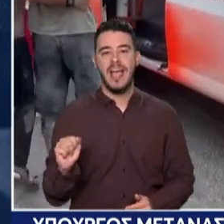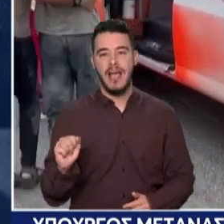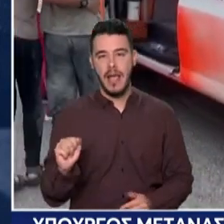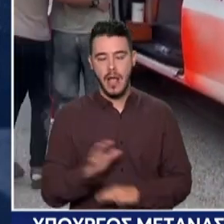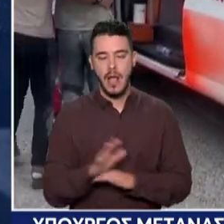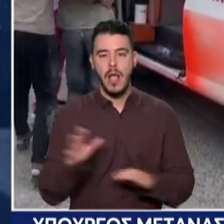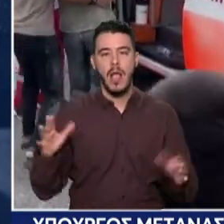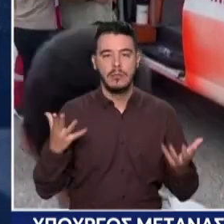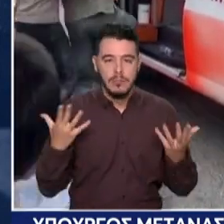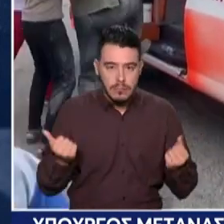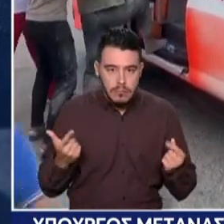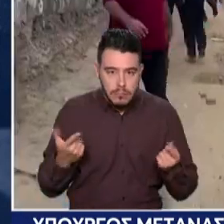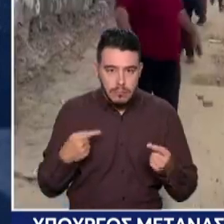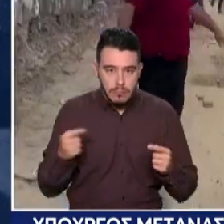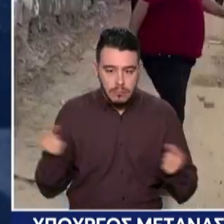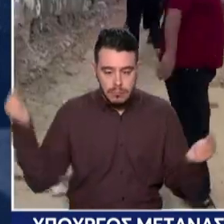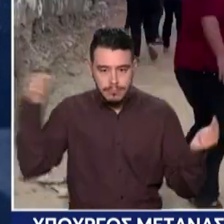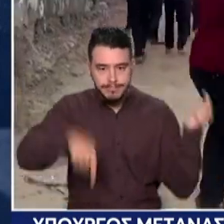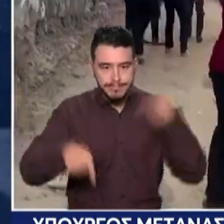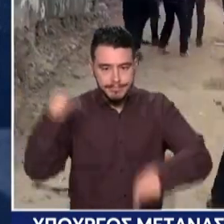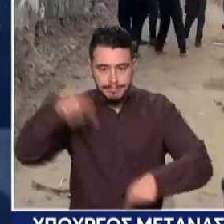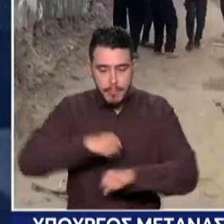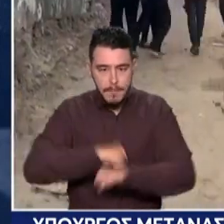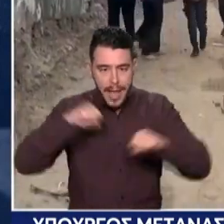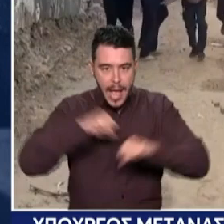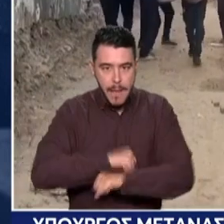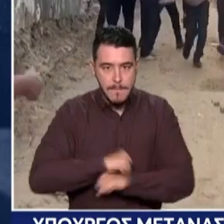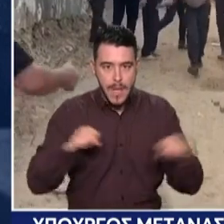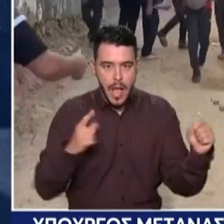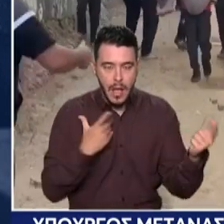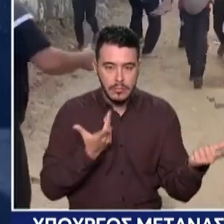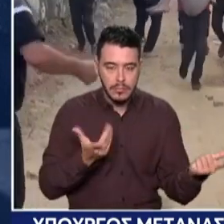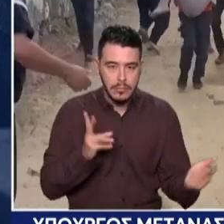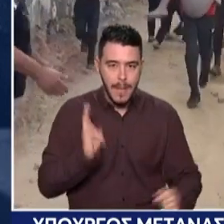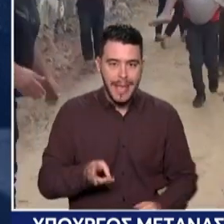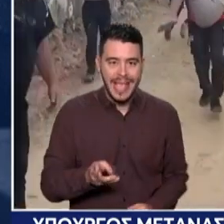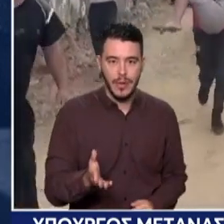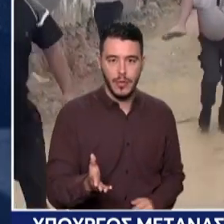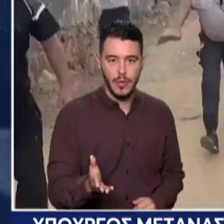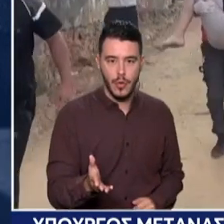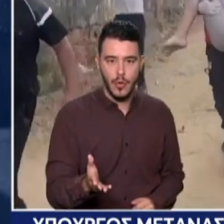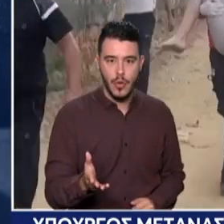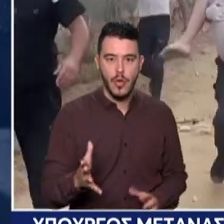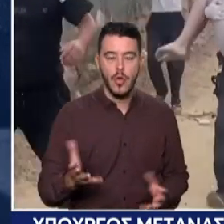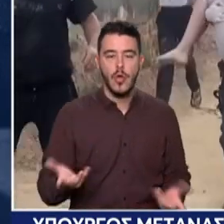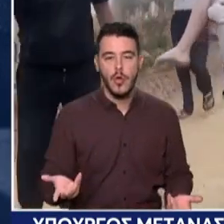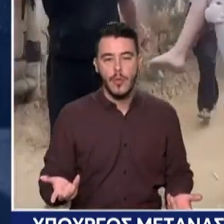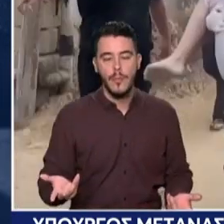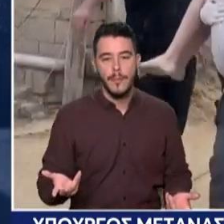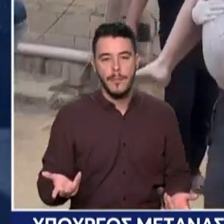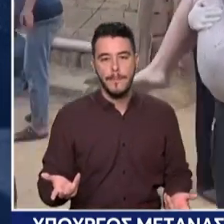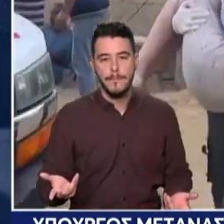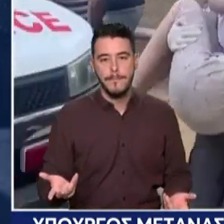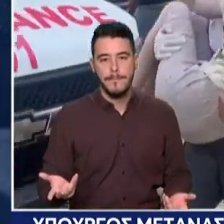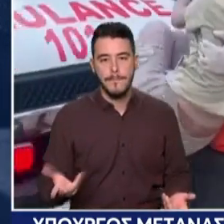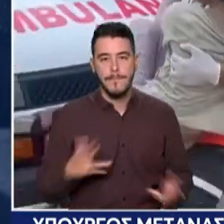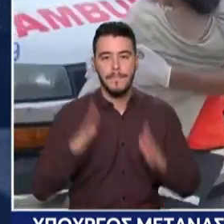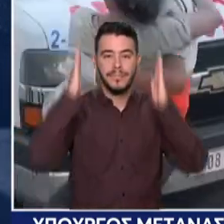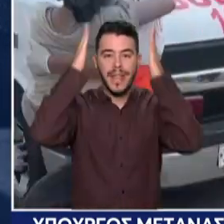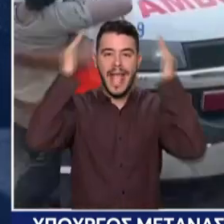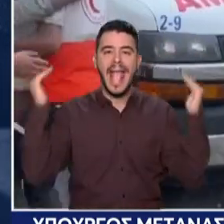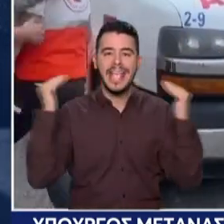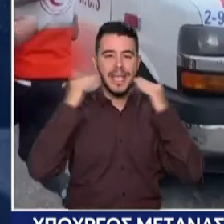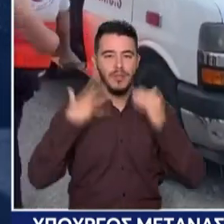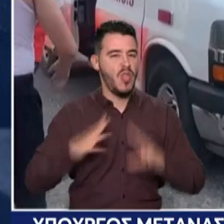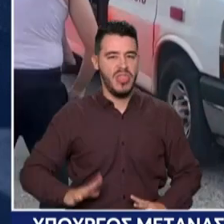της Γάζας προς την πλευρά της Αιγύπτου, στα νότια δηλαδή της λωρίδας. Έτσι. Της Γάζας. Και το τελευταίο που θέλει ο Αλ-Σίσι στο Κάιρο είναι μια